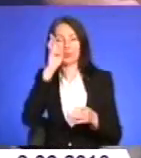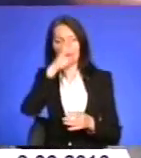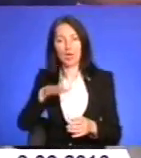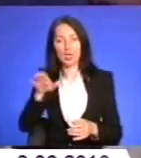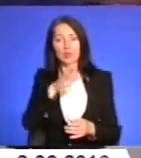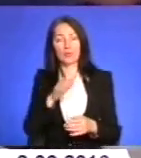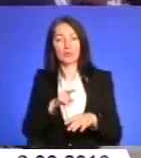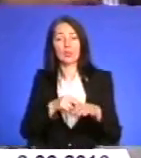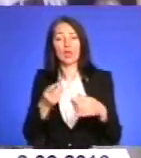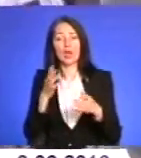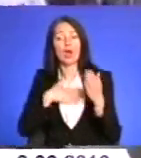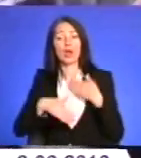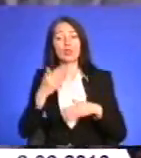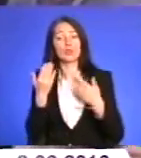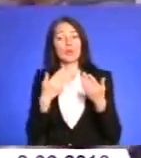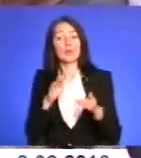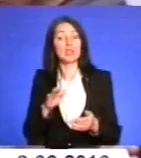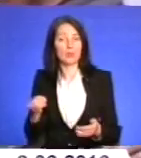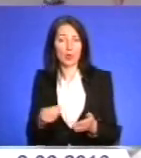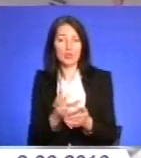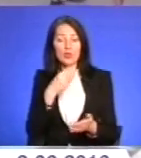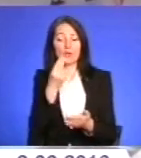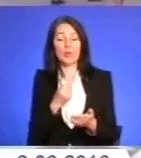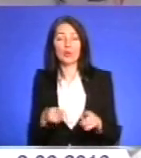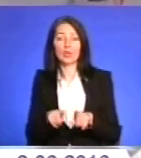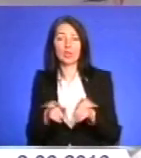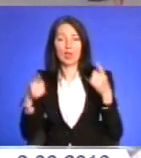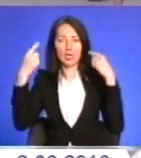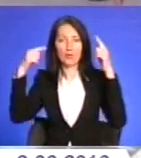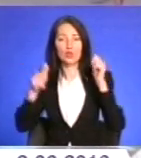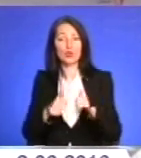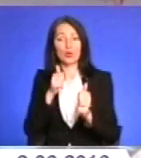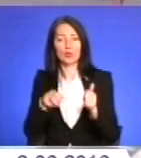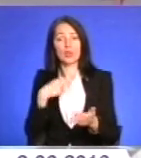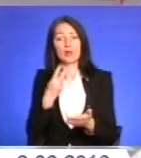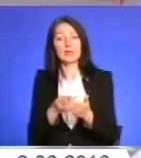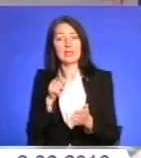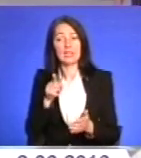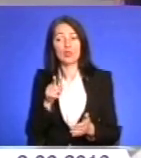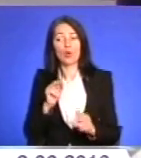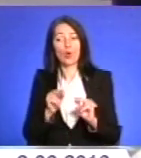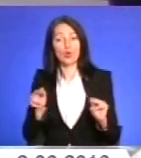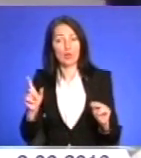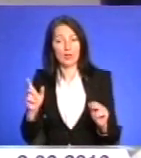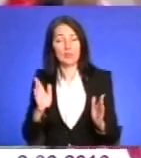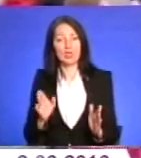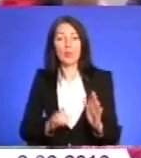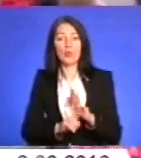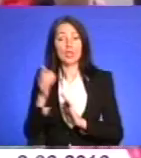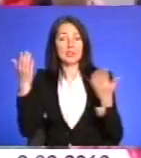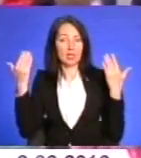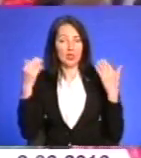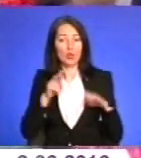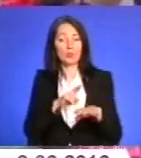радо спілкувалися з дітьми, оцінювали їх малюнки та творчі конкурси. Зважаючи на те, що у школярів зовсім недавно розпочалися канікули,